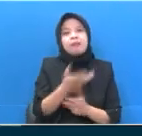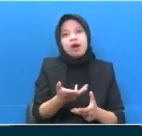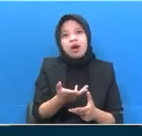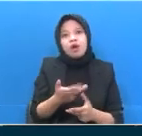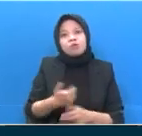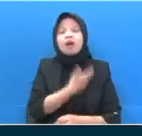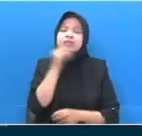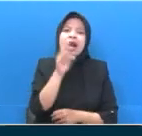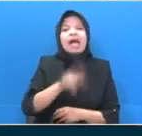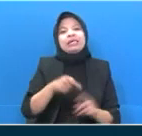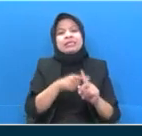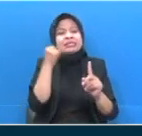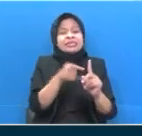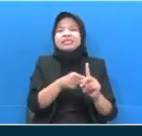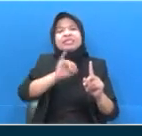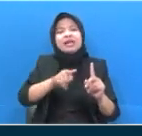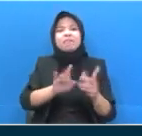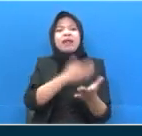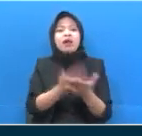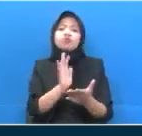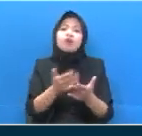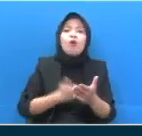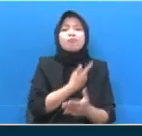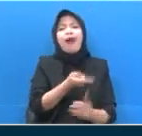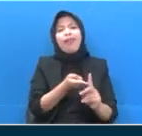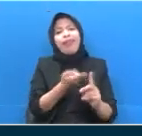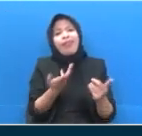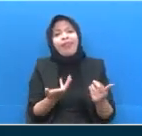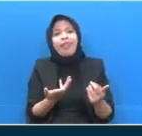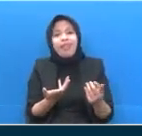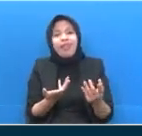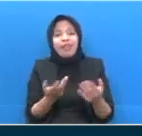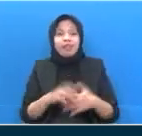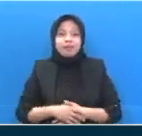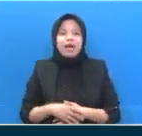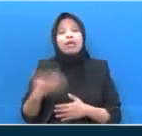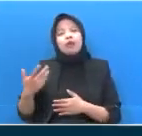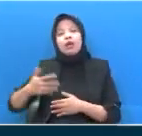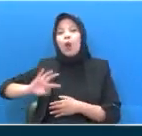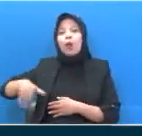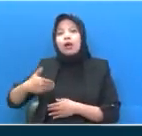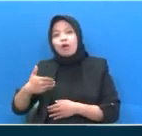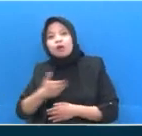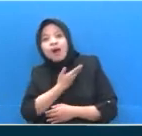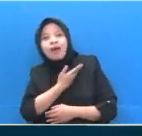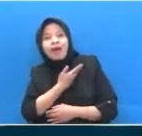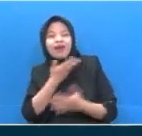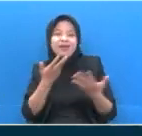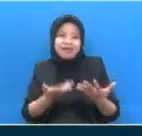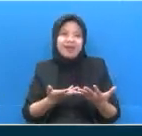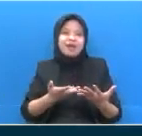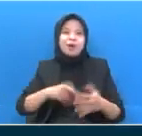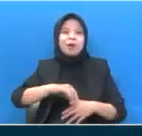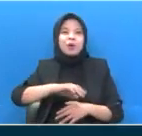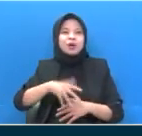sih korban lah titik tengah Mbak singgungan diantara keluarga korban keluarga apa